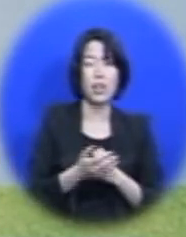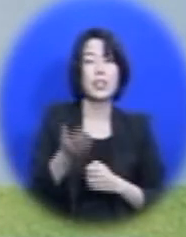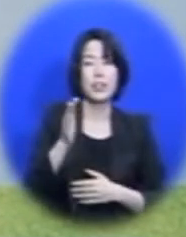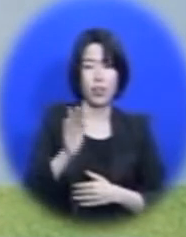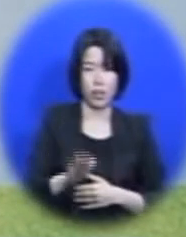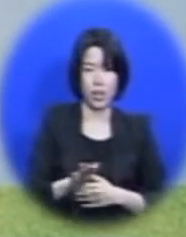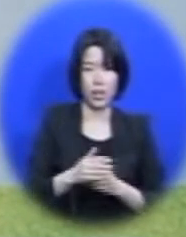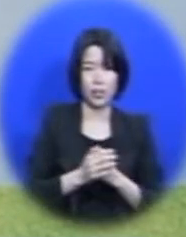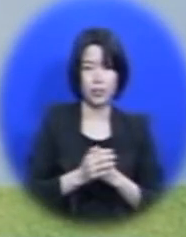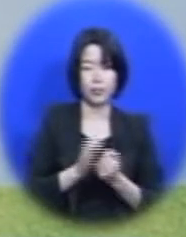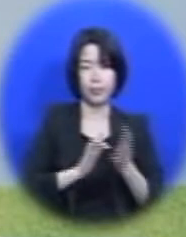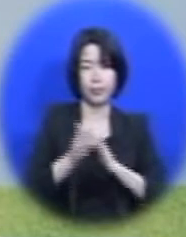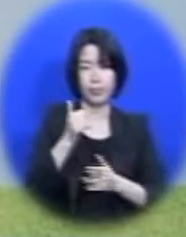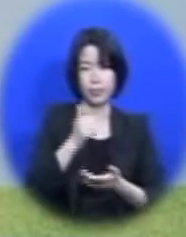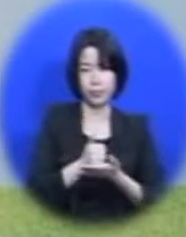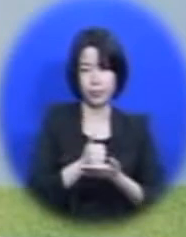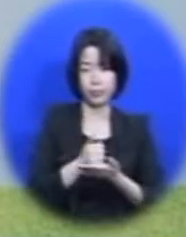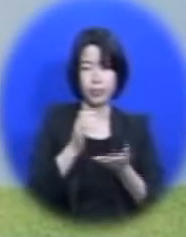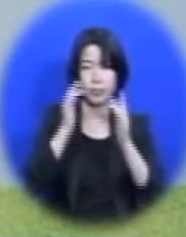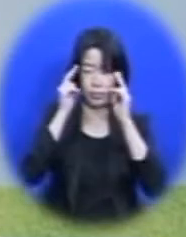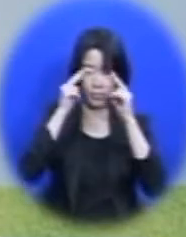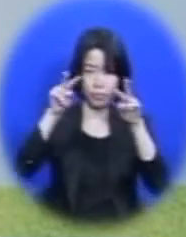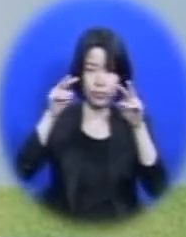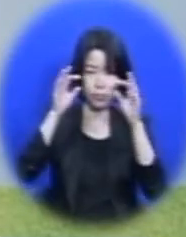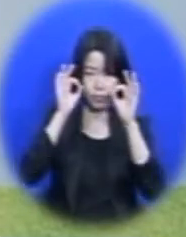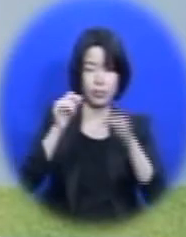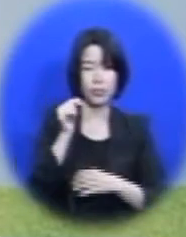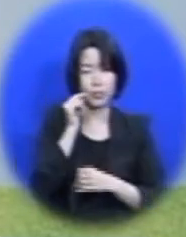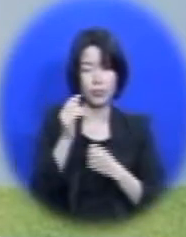그런데 예수님을 바라보지 못했기 때문에 그랬었어요.